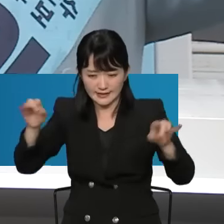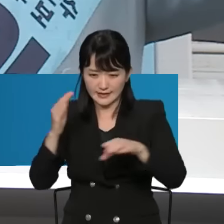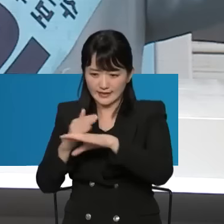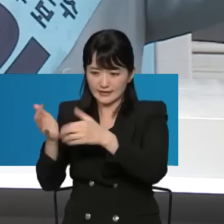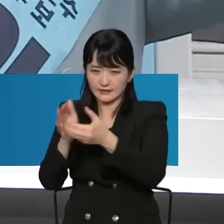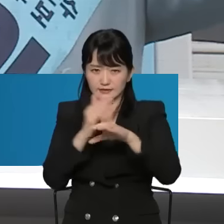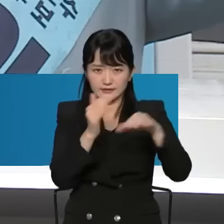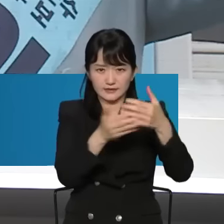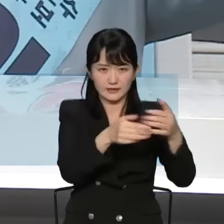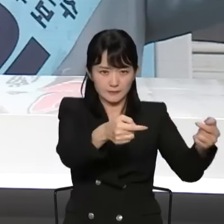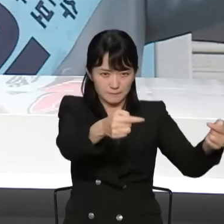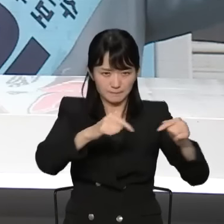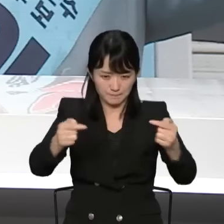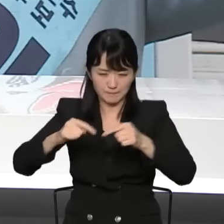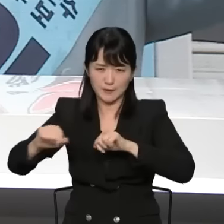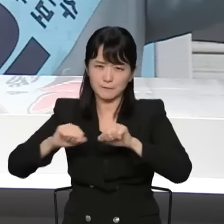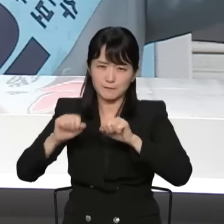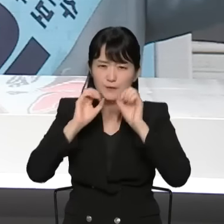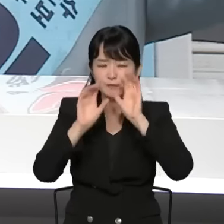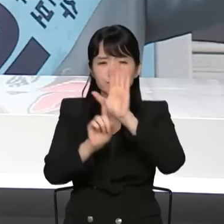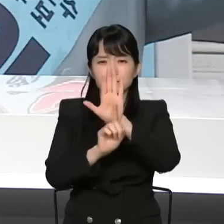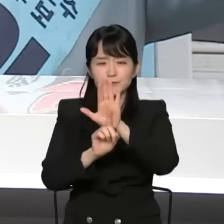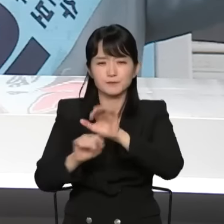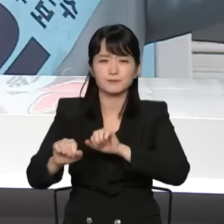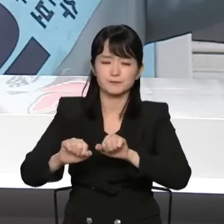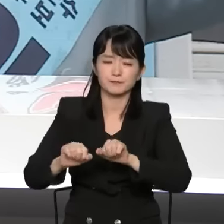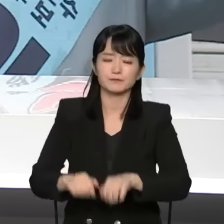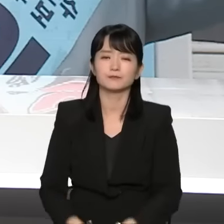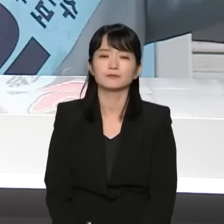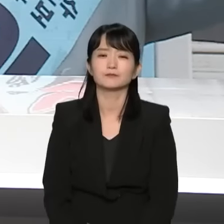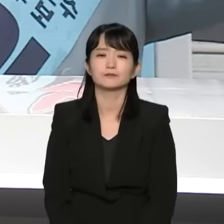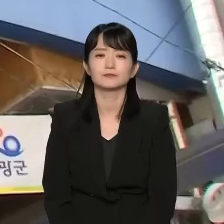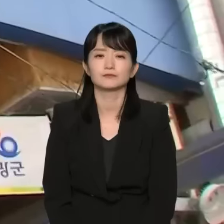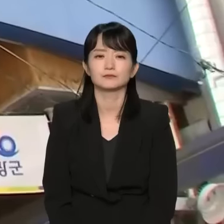연일 총출동하고 있습니다. 박사라 기자가 현장 취재했습니다.